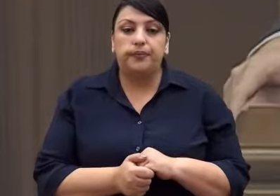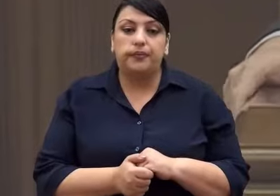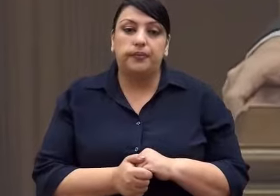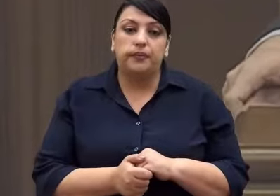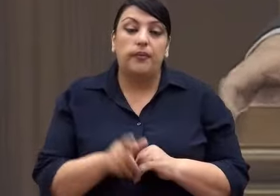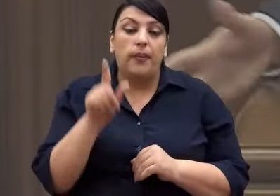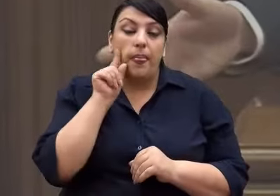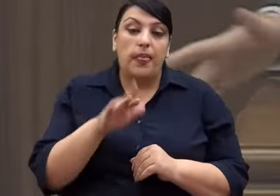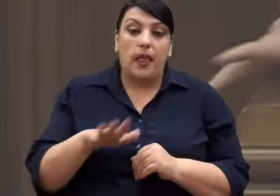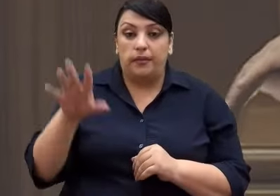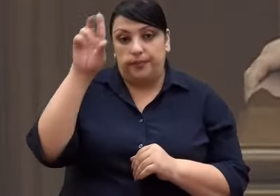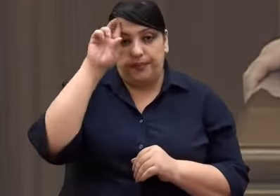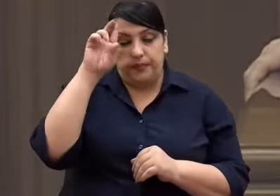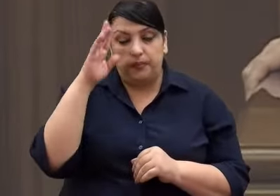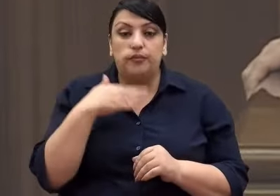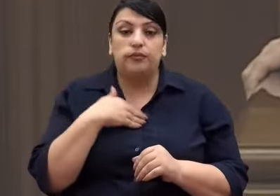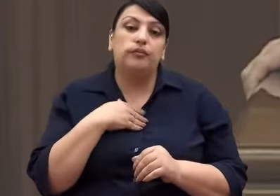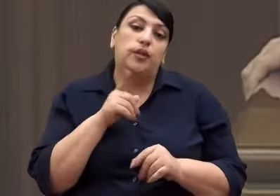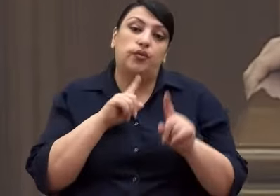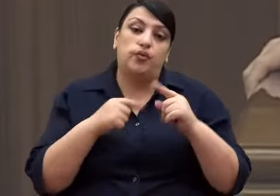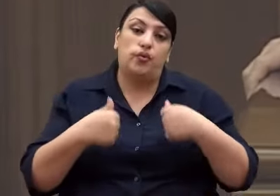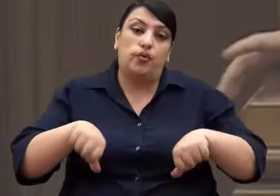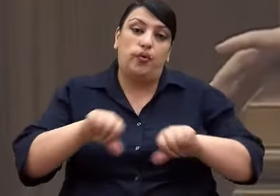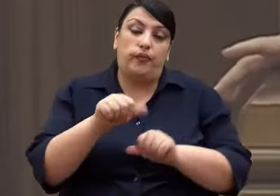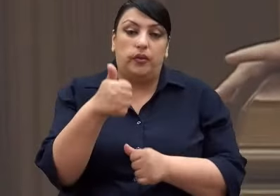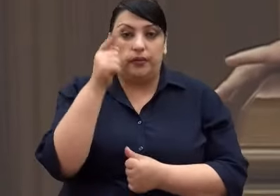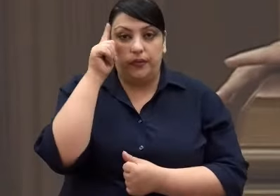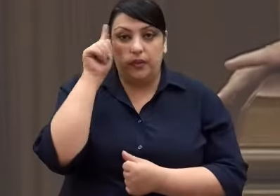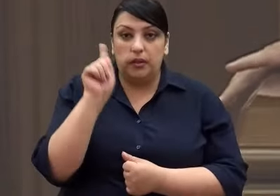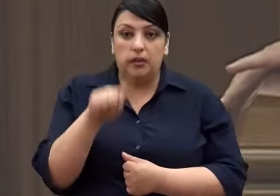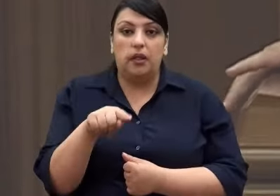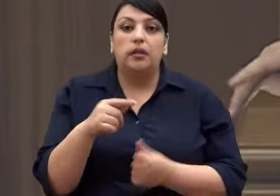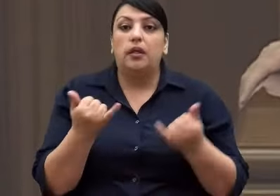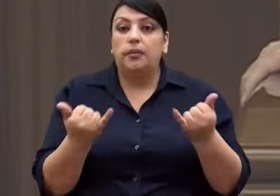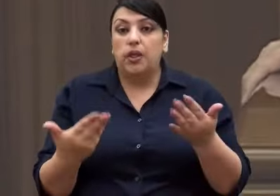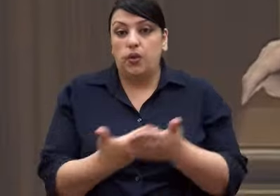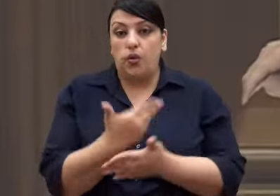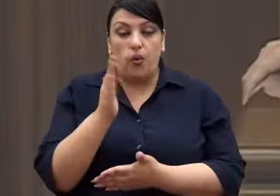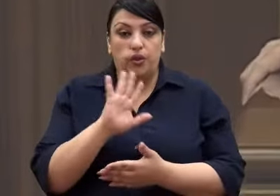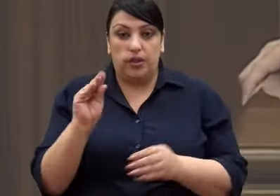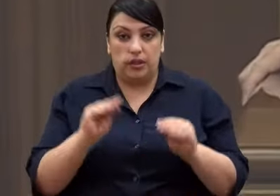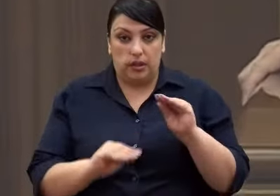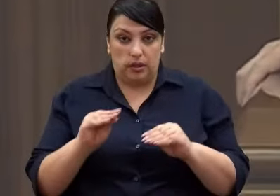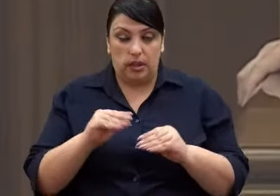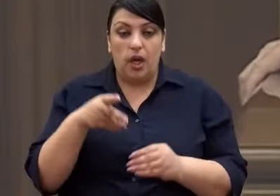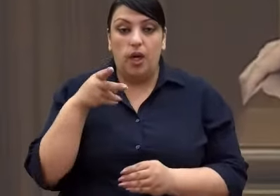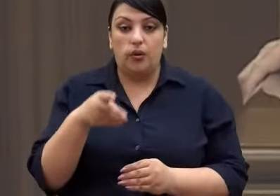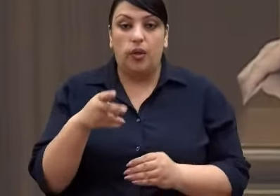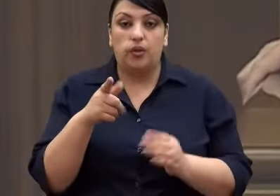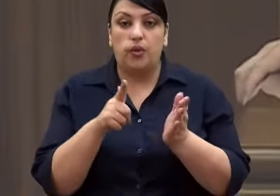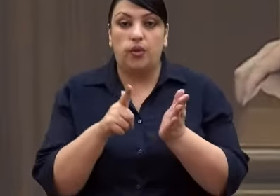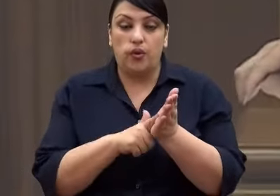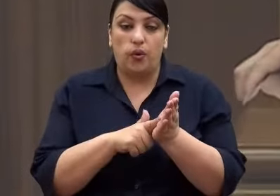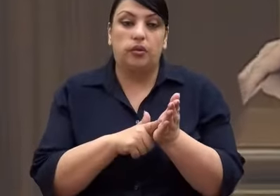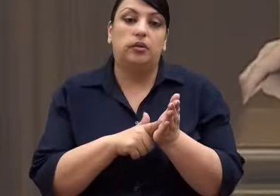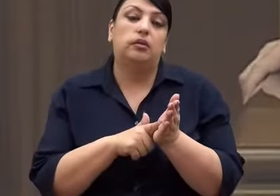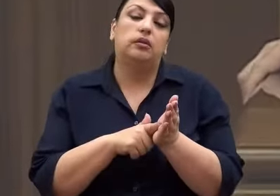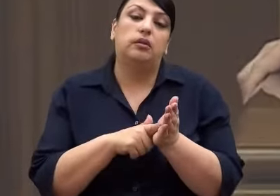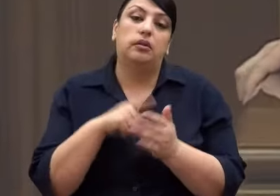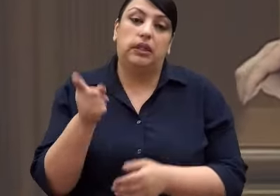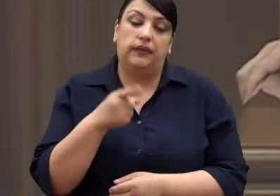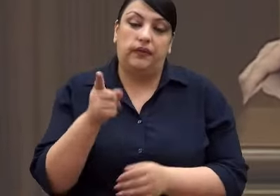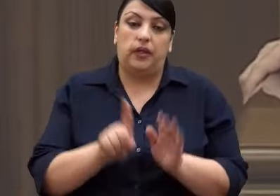Հայաստանի Հանրապետություն, մեր հանձնաժողովը գիտեք, որ ամենևին նոր չի ստեղծվել, 2007 թվականից այն գործում